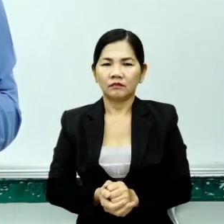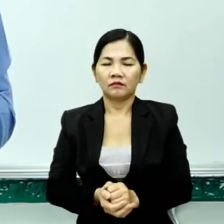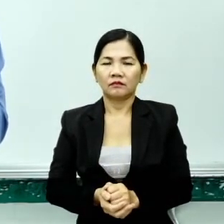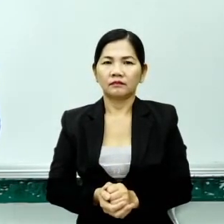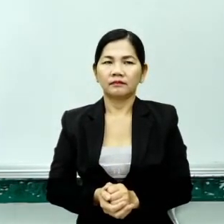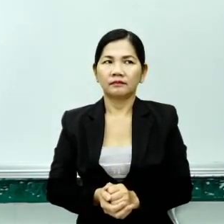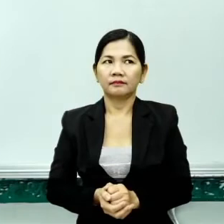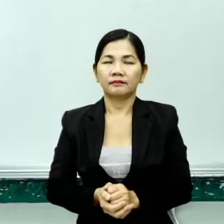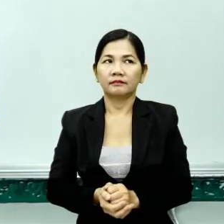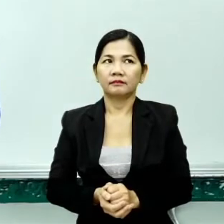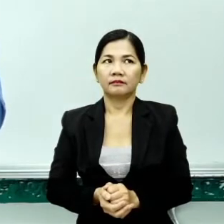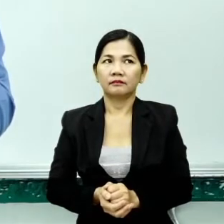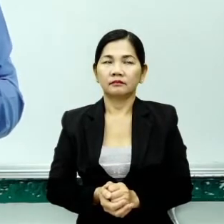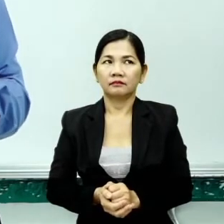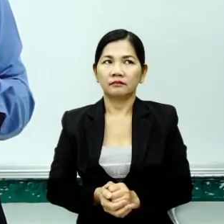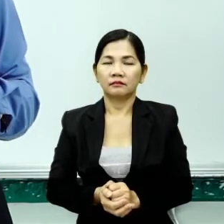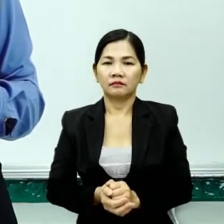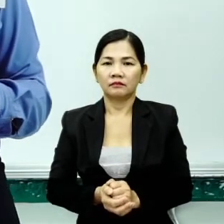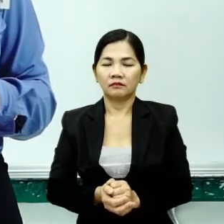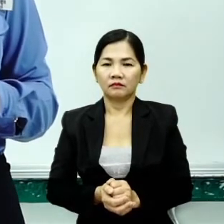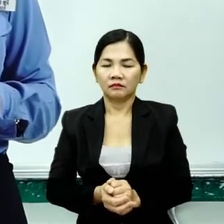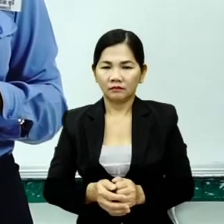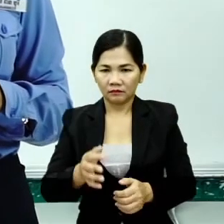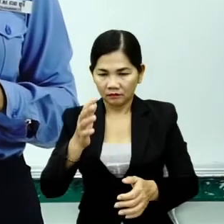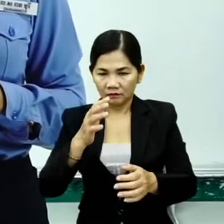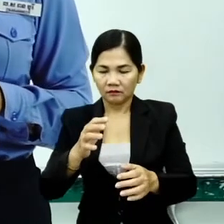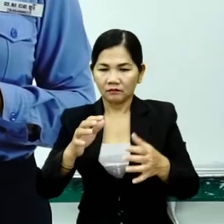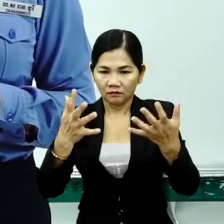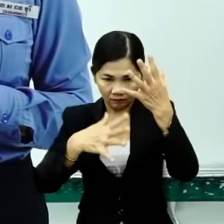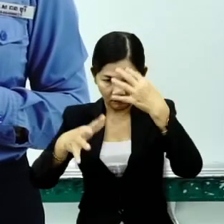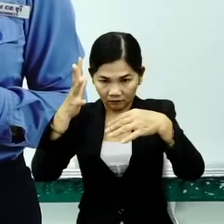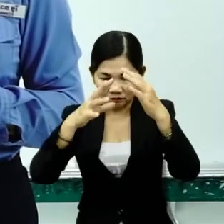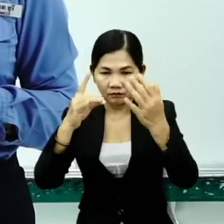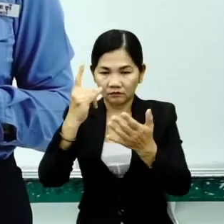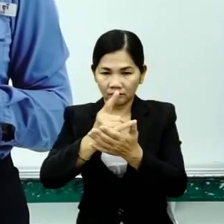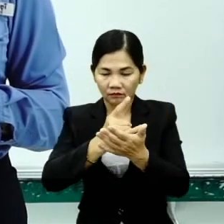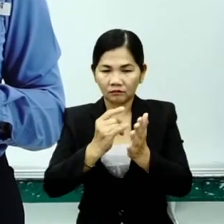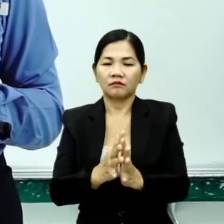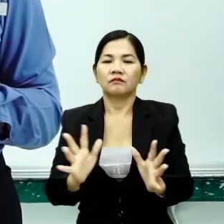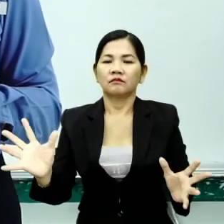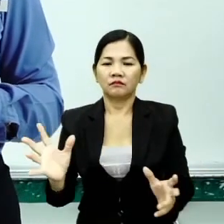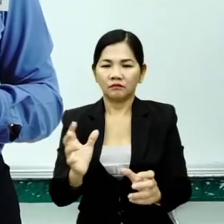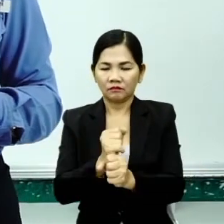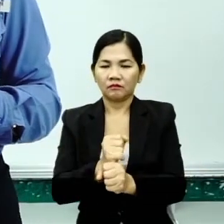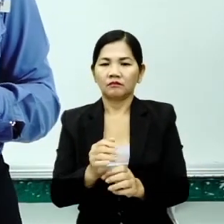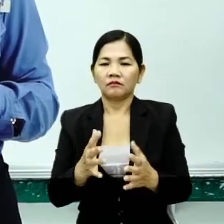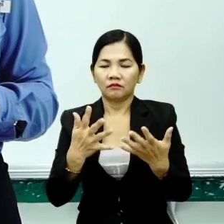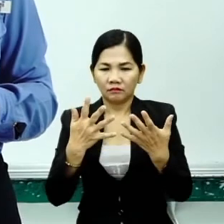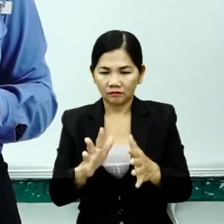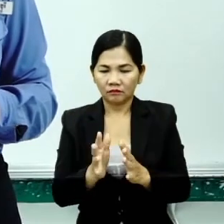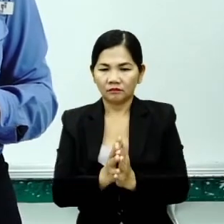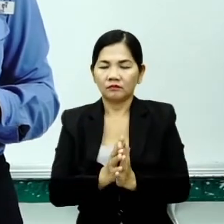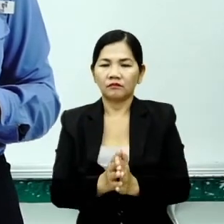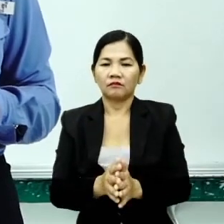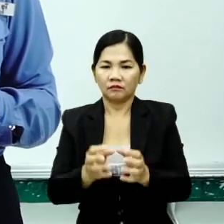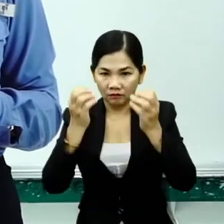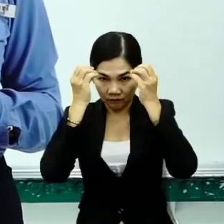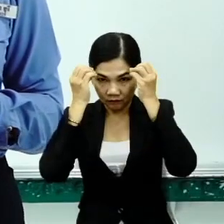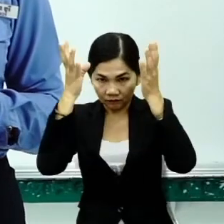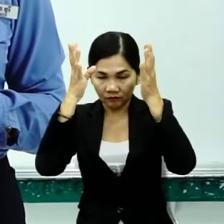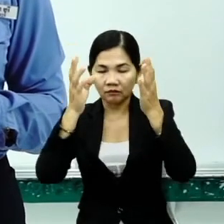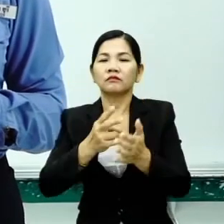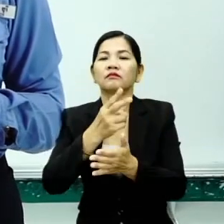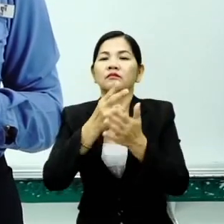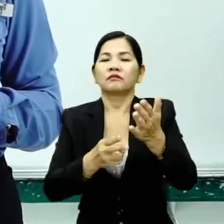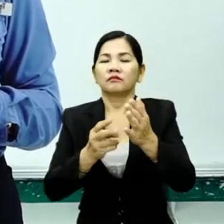này cha cào bị cồn cha riết mê riết cha chọc nó con ta con bàn ta tôi chấm này đằng ở vậy